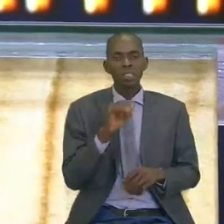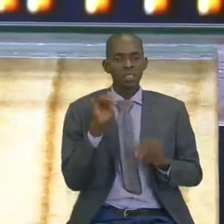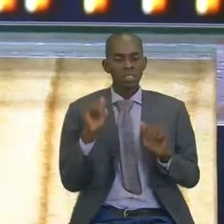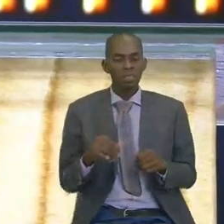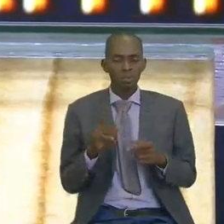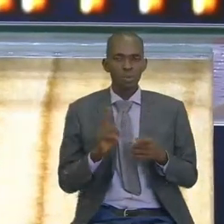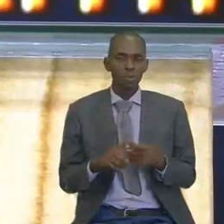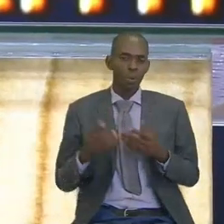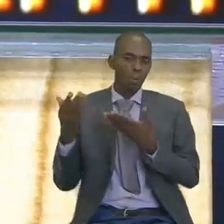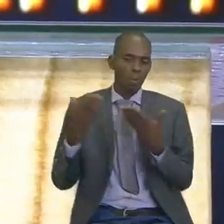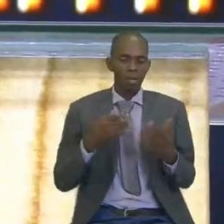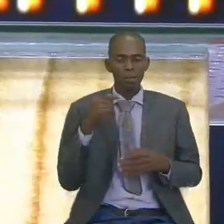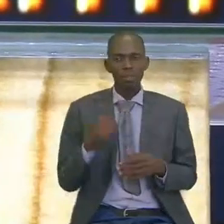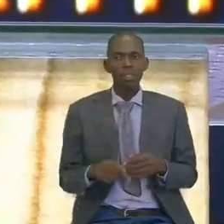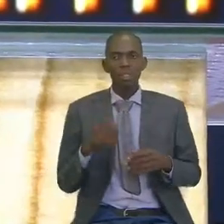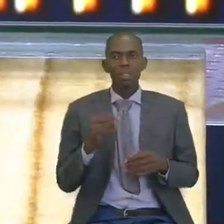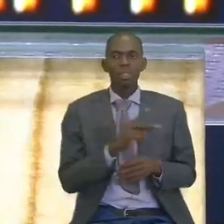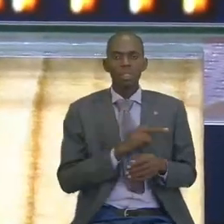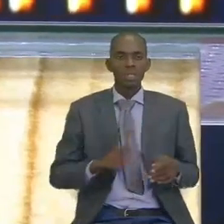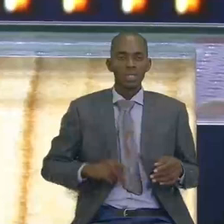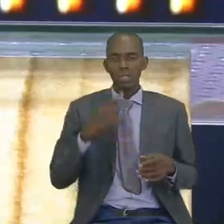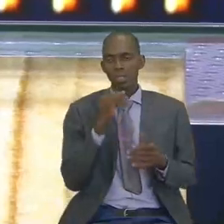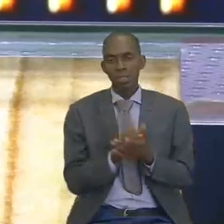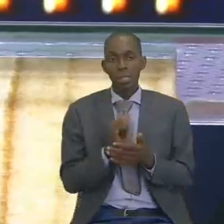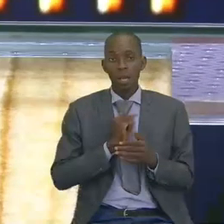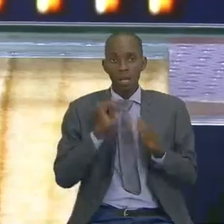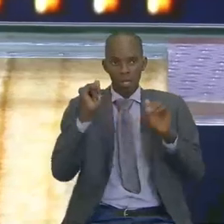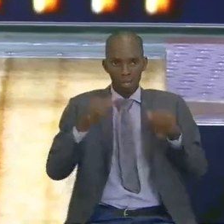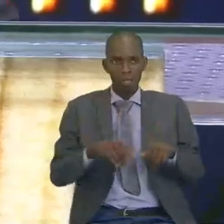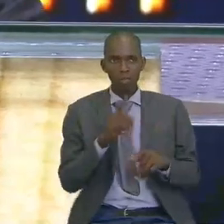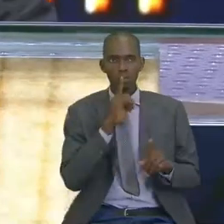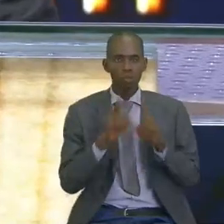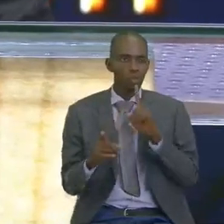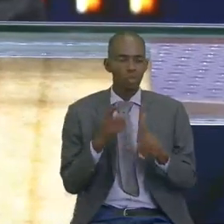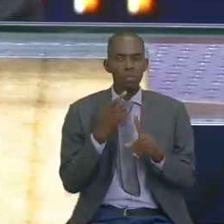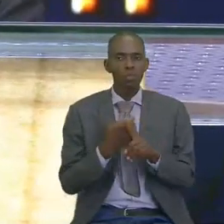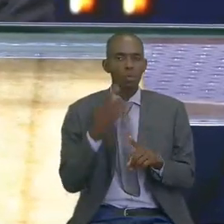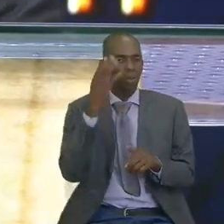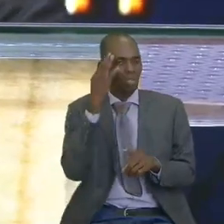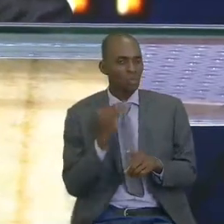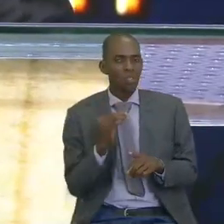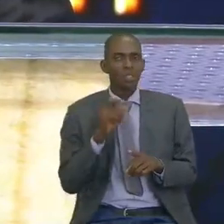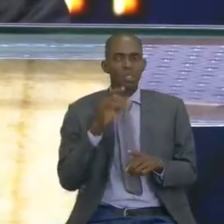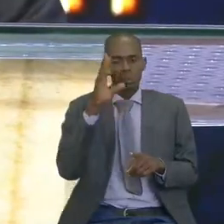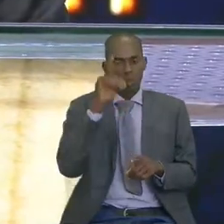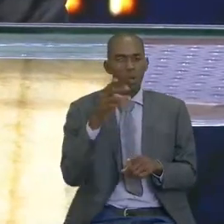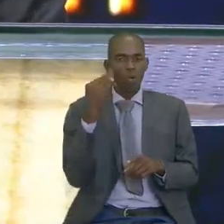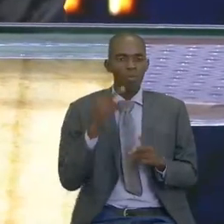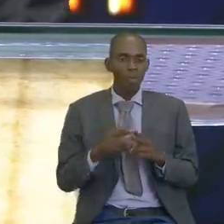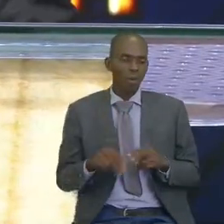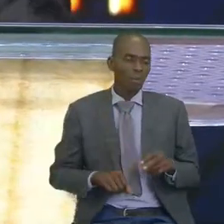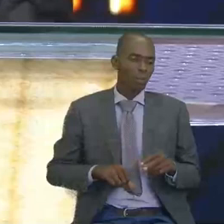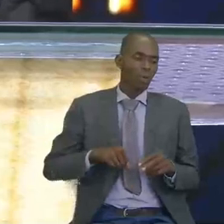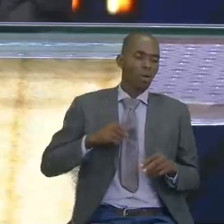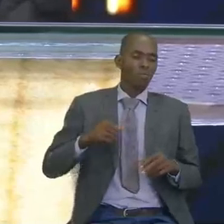orgueil. Nebuchadnezzar a dit que je peux parler par expérience qu'il était orgueilleux. Il était suffisant, il